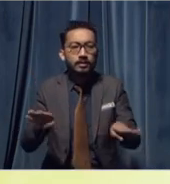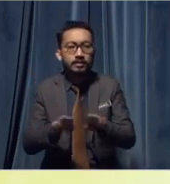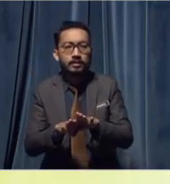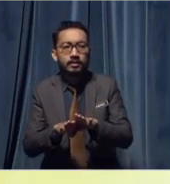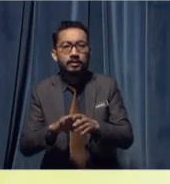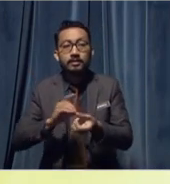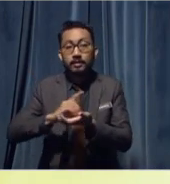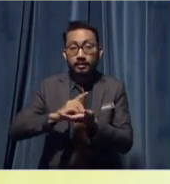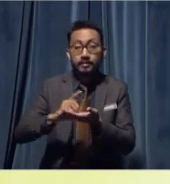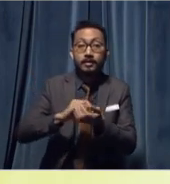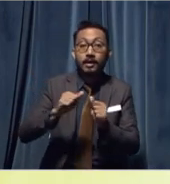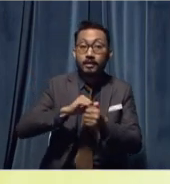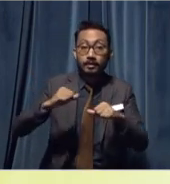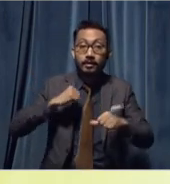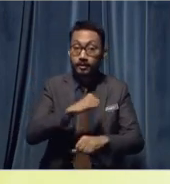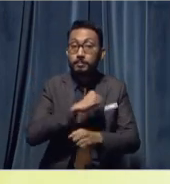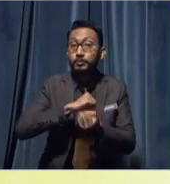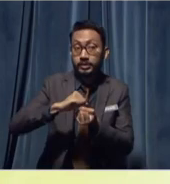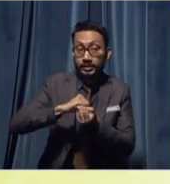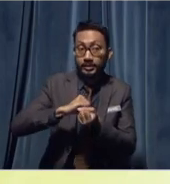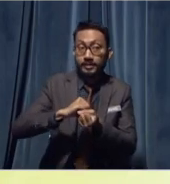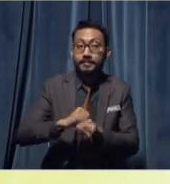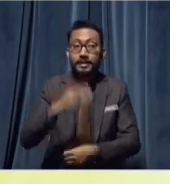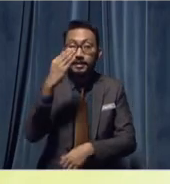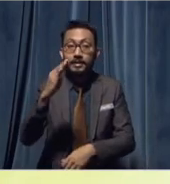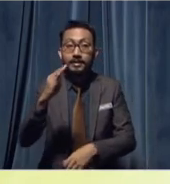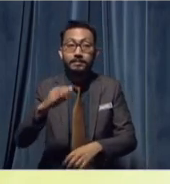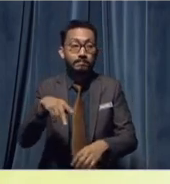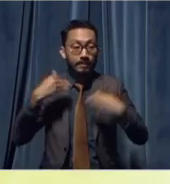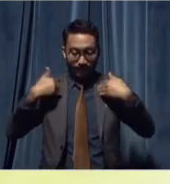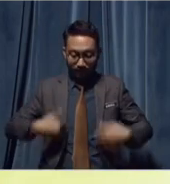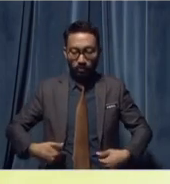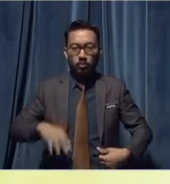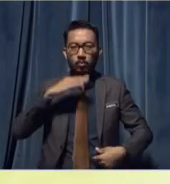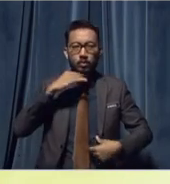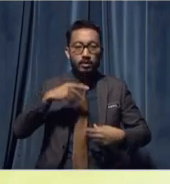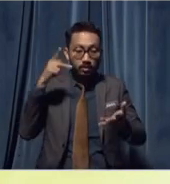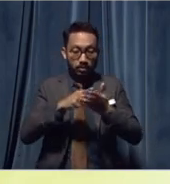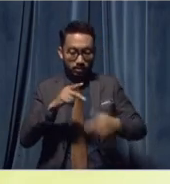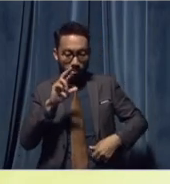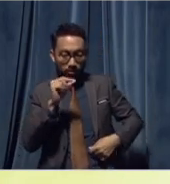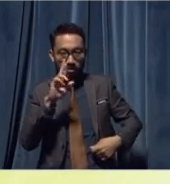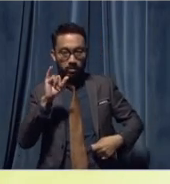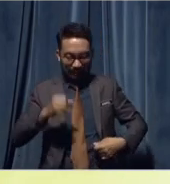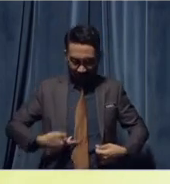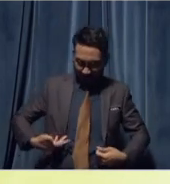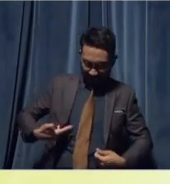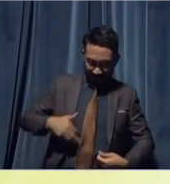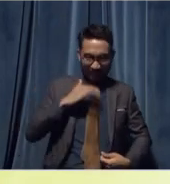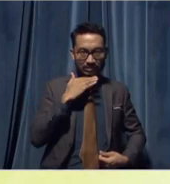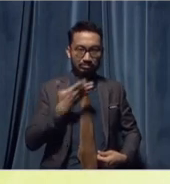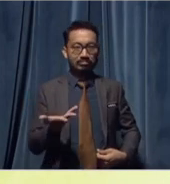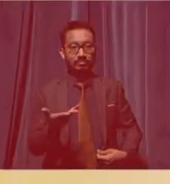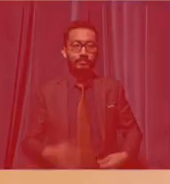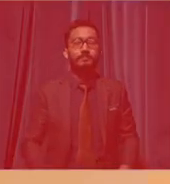deterjen sebagai ejen pencuci bagi pakaian yang kotor terkena gris.